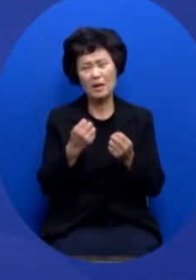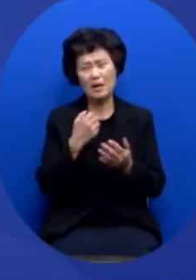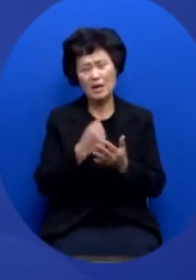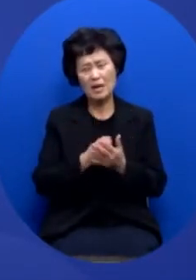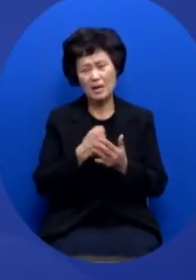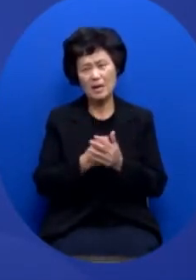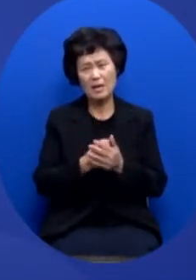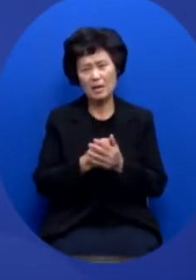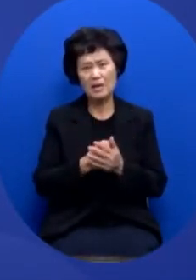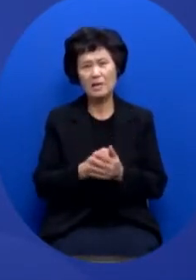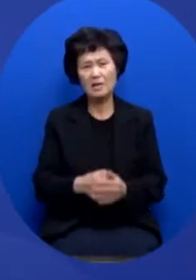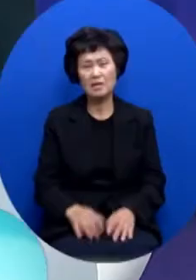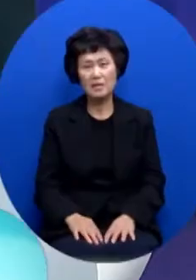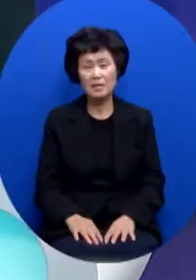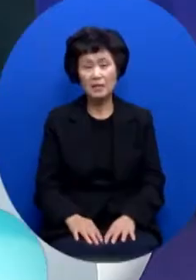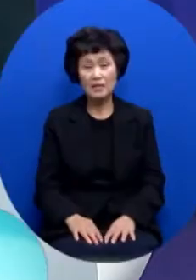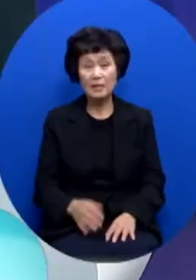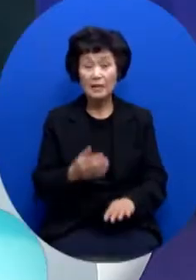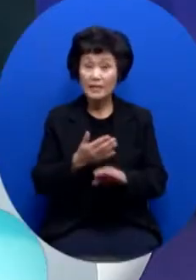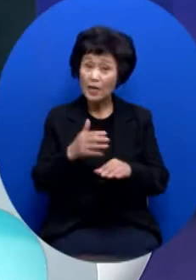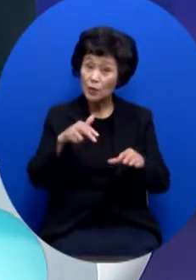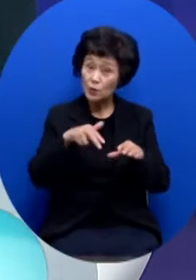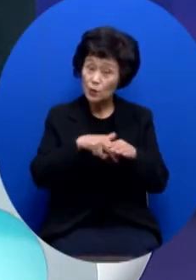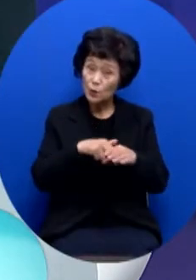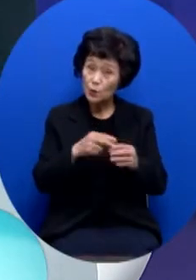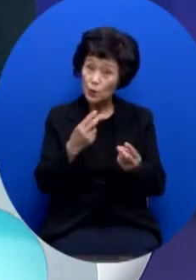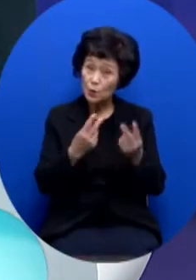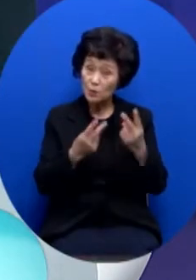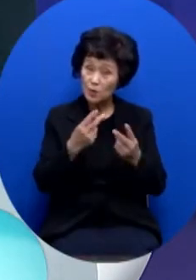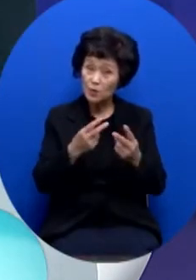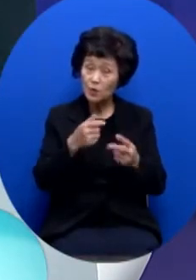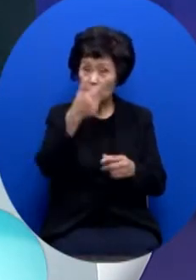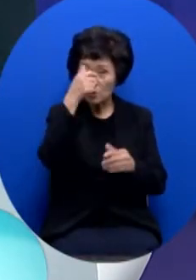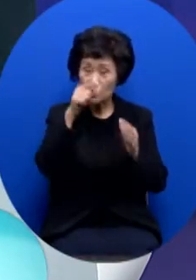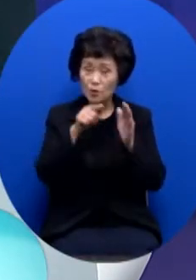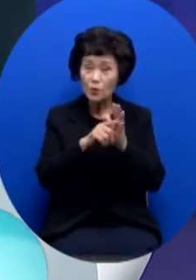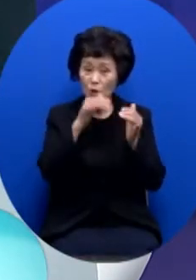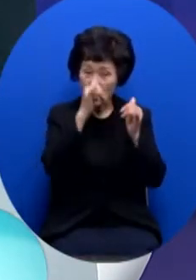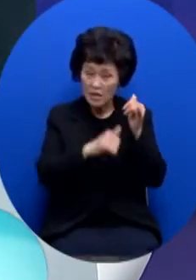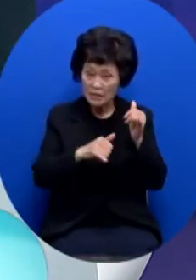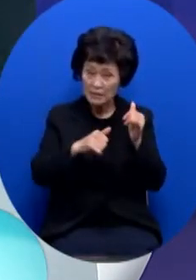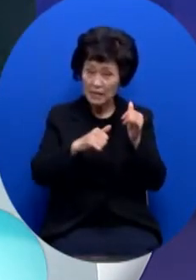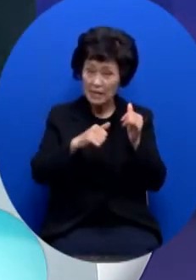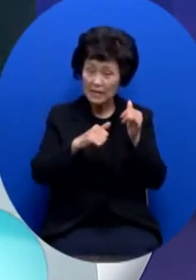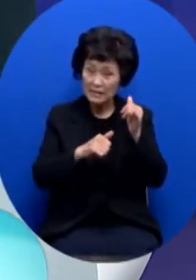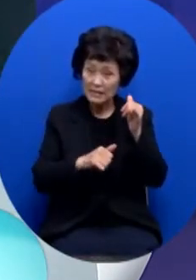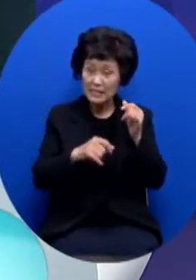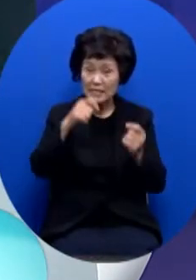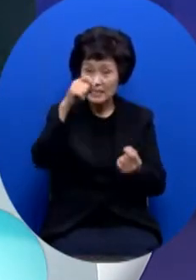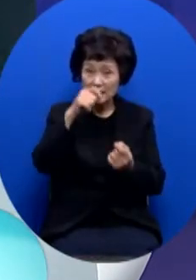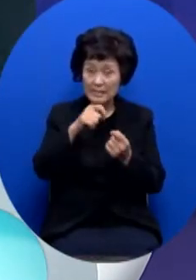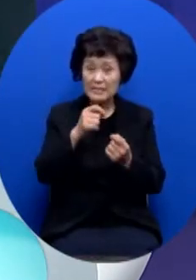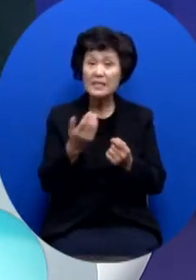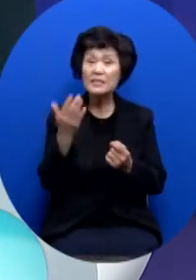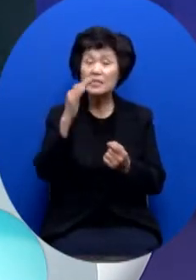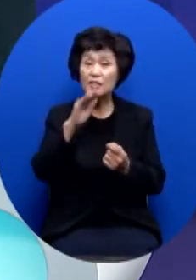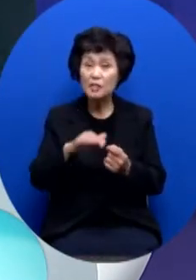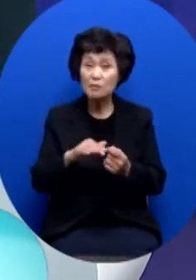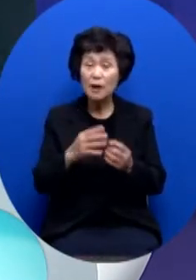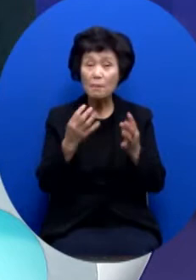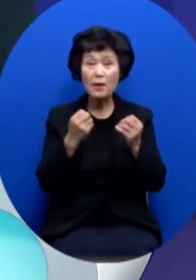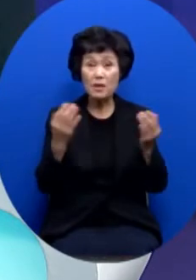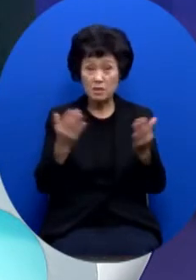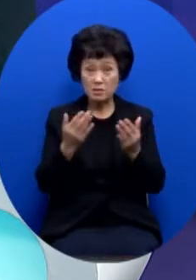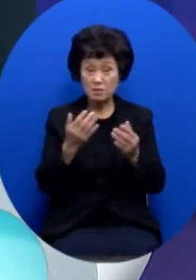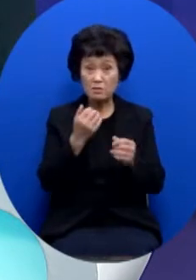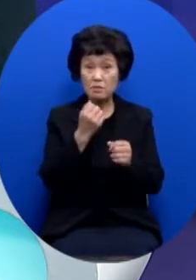예. 국내 다른 종교에 비해서 기독교의 역사는 짧지만 근대화 시기에 의미 있는 역할을 했다라고 많이 알려져